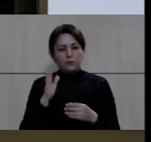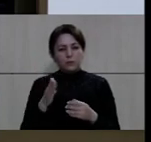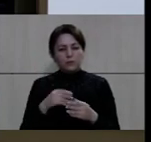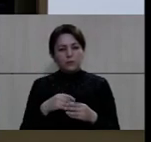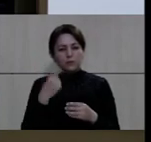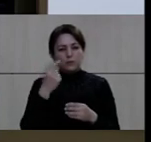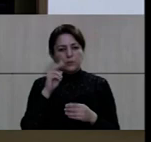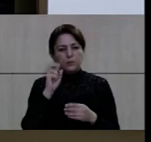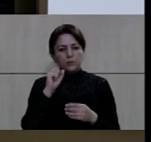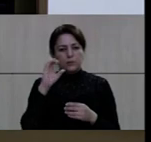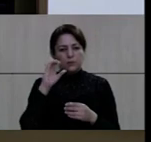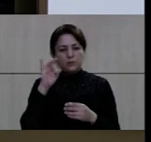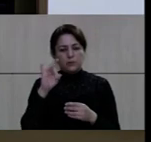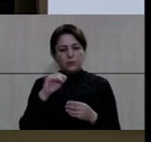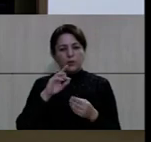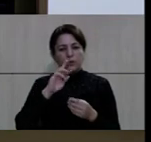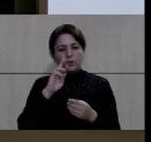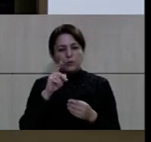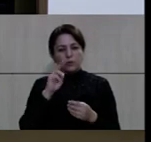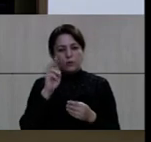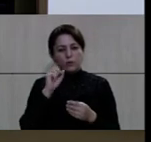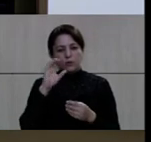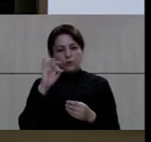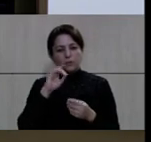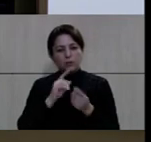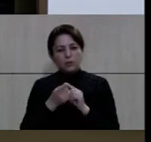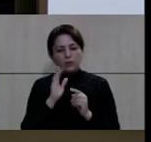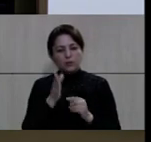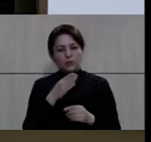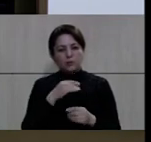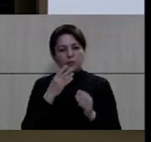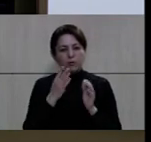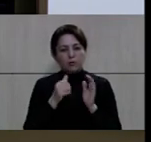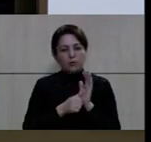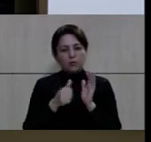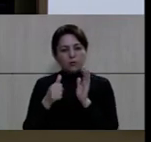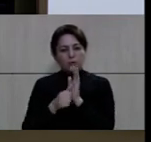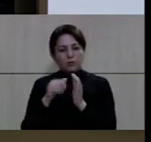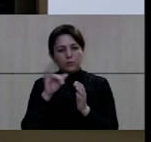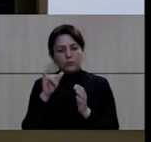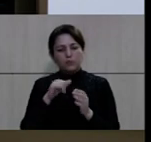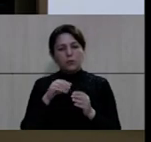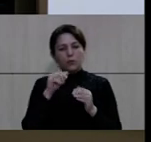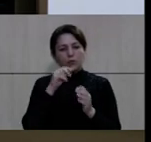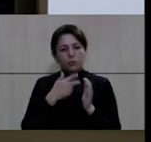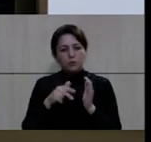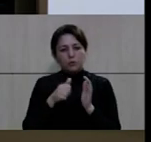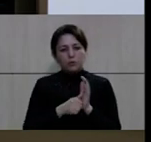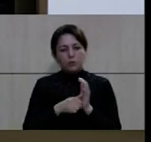Бірінші кәсірні. Нотуры кәсірге айлантырамыз. 6-6-ге көпайтырсәк 36, 5-ні